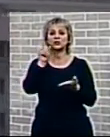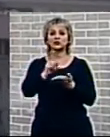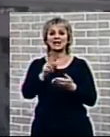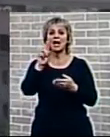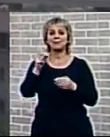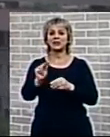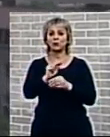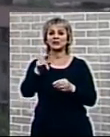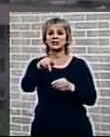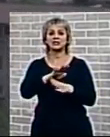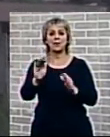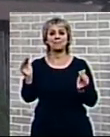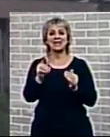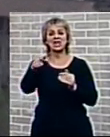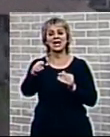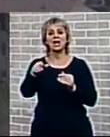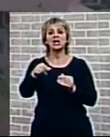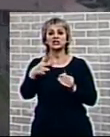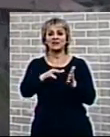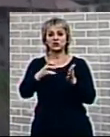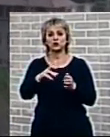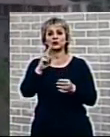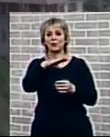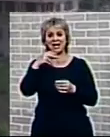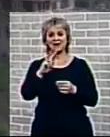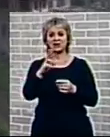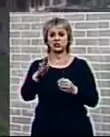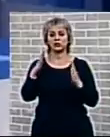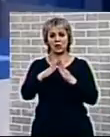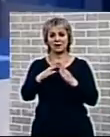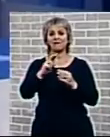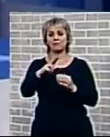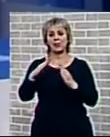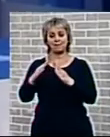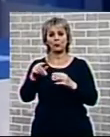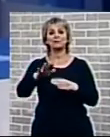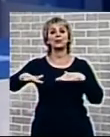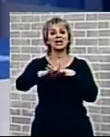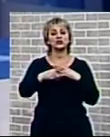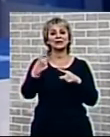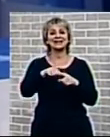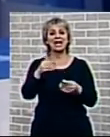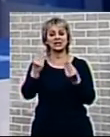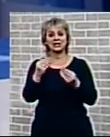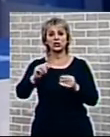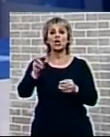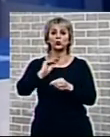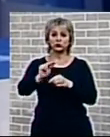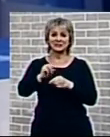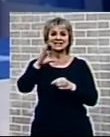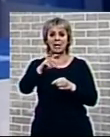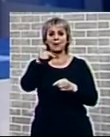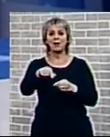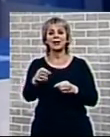капитально отремонтировать не менее 900 многоквартирных домов. Площадки для игр и дрессуры